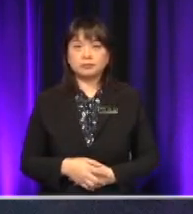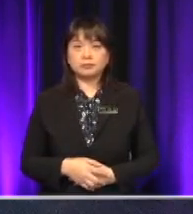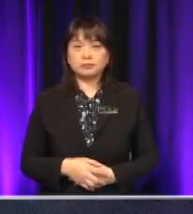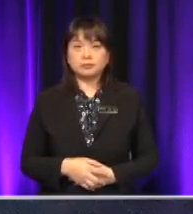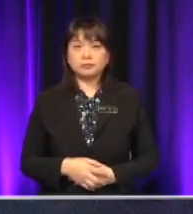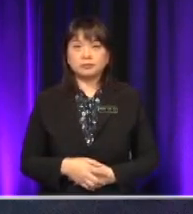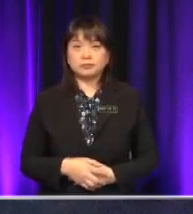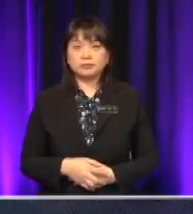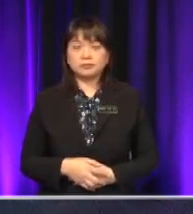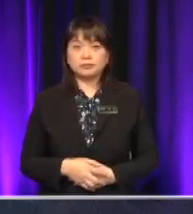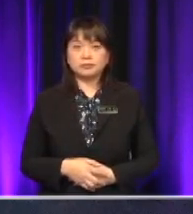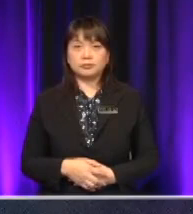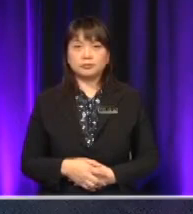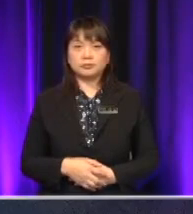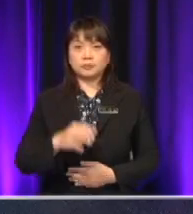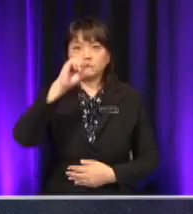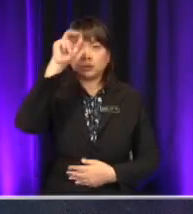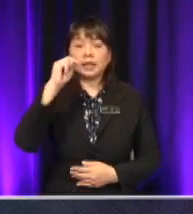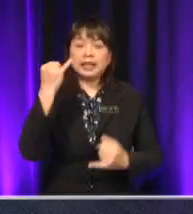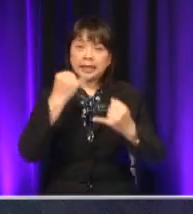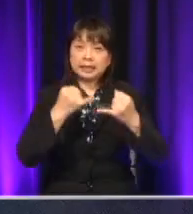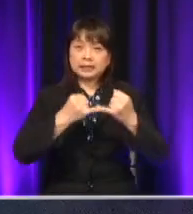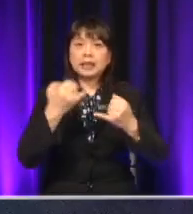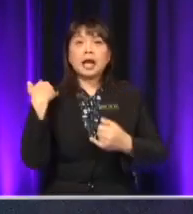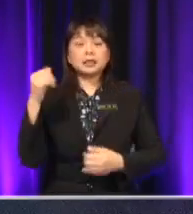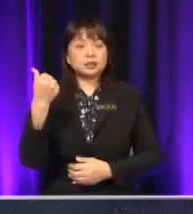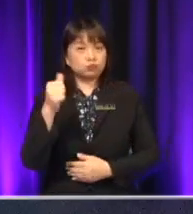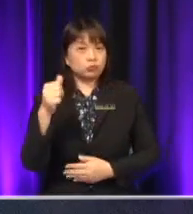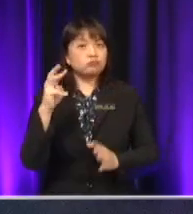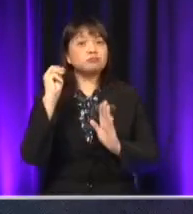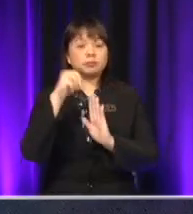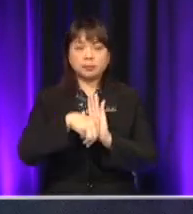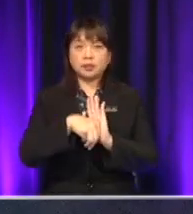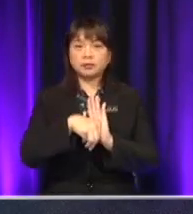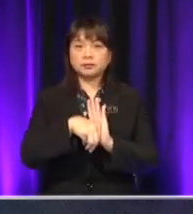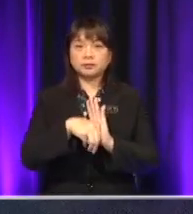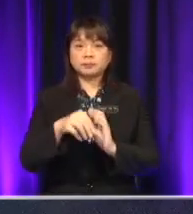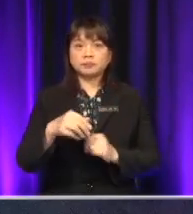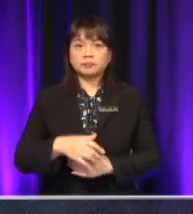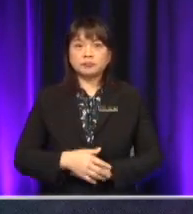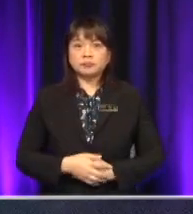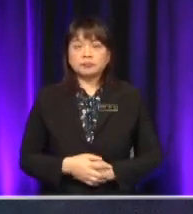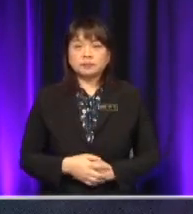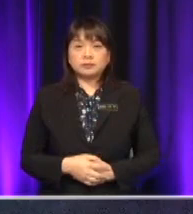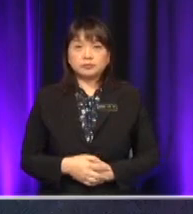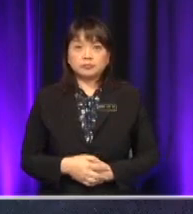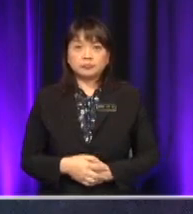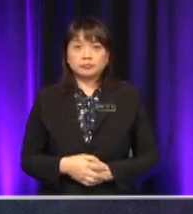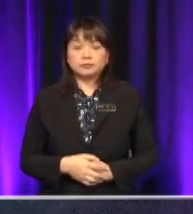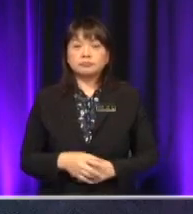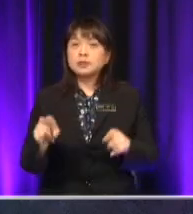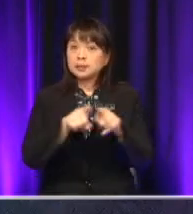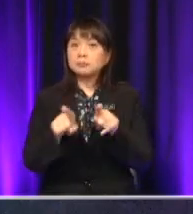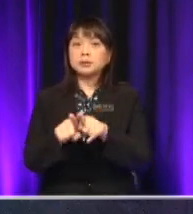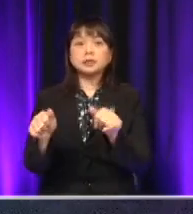Seterusnya, soalan yang terakhir. Soalan terakhir, kita ada 10 minit. Okey. 10 minit bersamaan dengan berapa